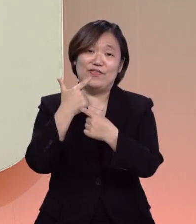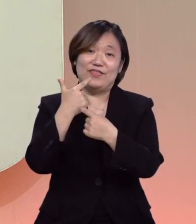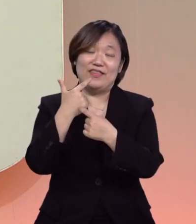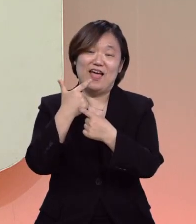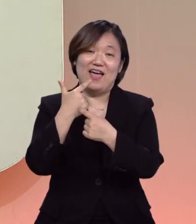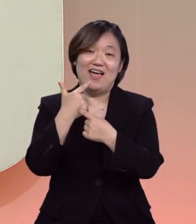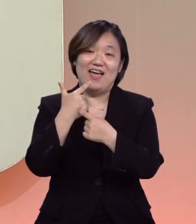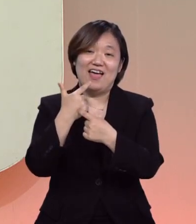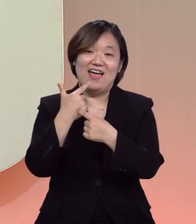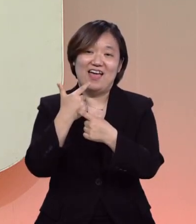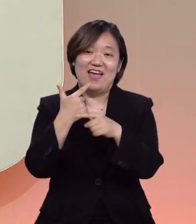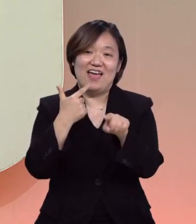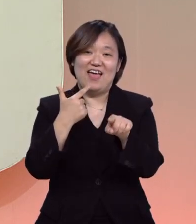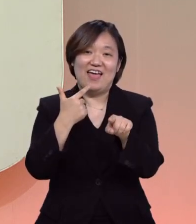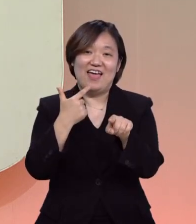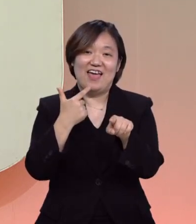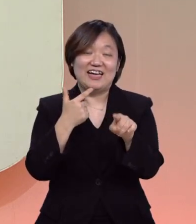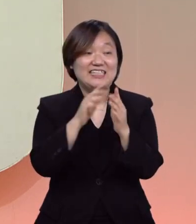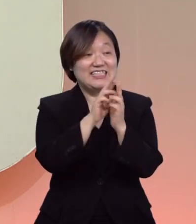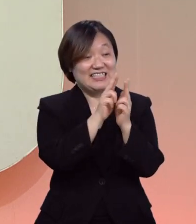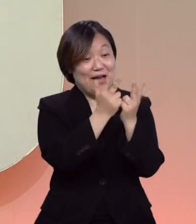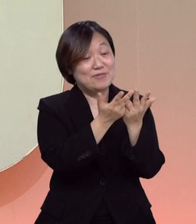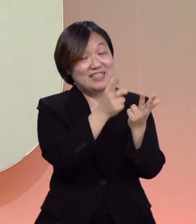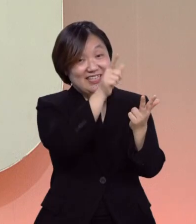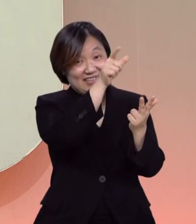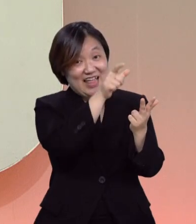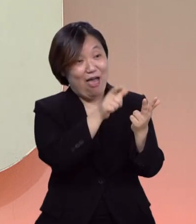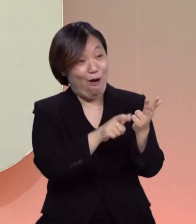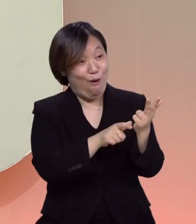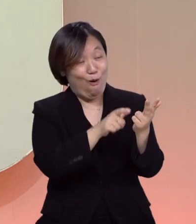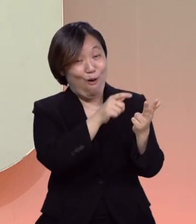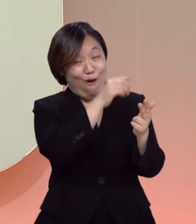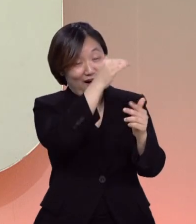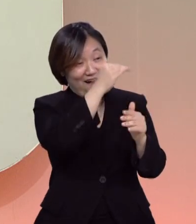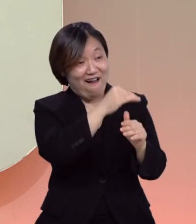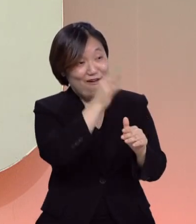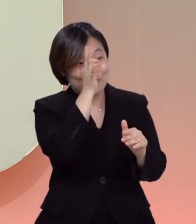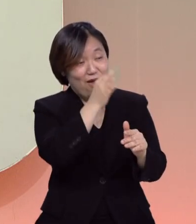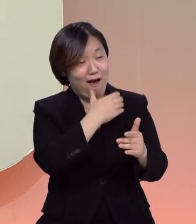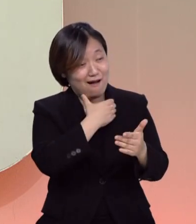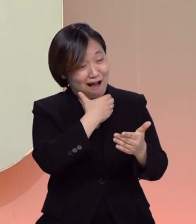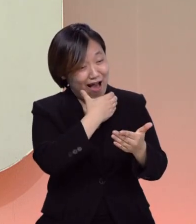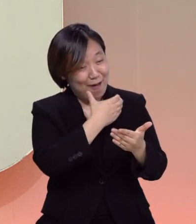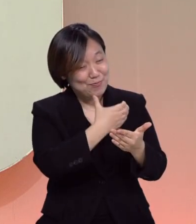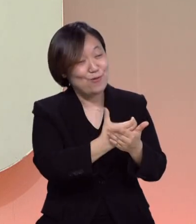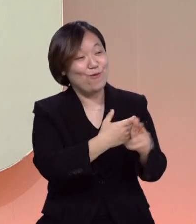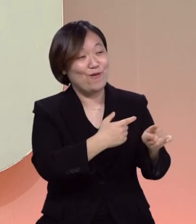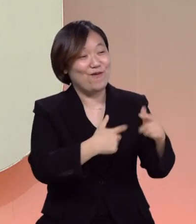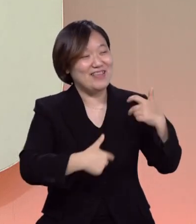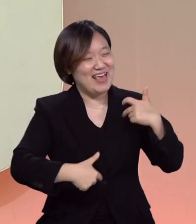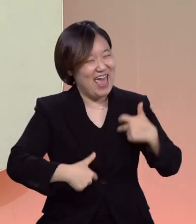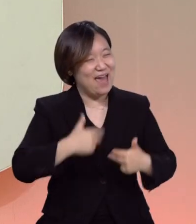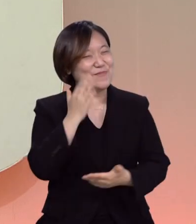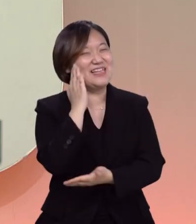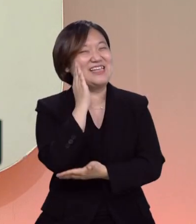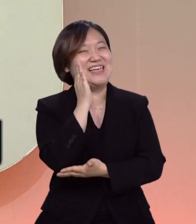너무나 재미나고 감동스러운 이야기를 발견해서 여러분들과